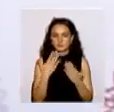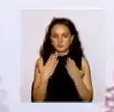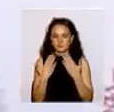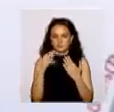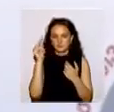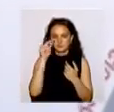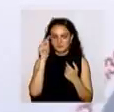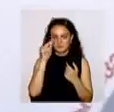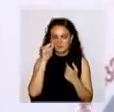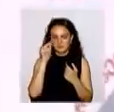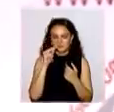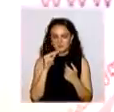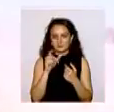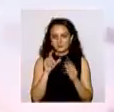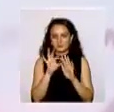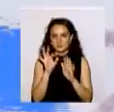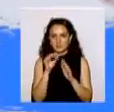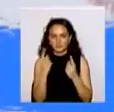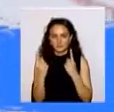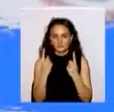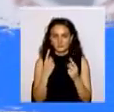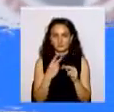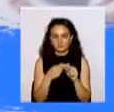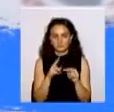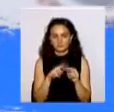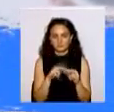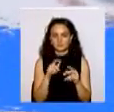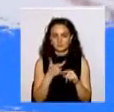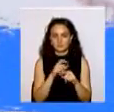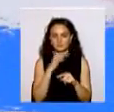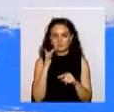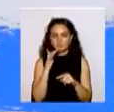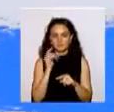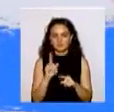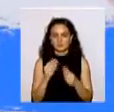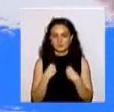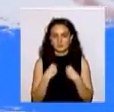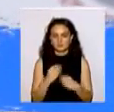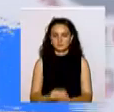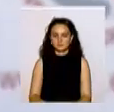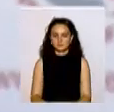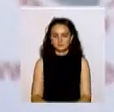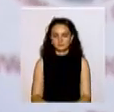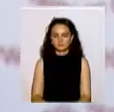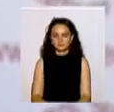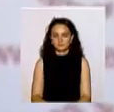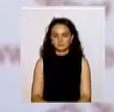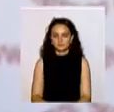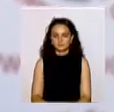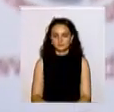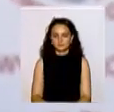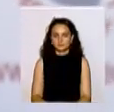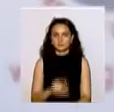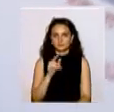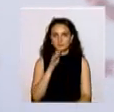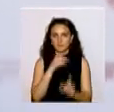ურთიერთობა ვისწავლე, გარჩევა ადამიანებს. წელიწადი იყო ზუსტად ამ პროექტის დახმარებით ერთ-ერთი საუკეთესო ჩემთვის, უდიდესი გამოცდილება